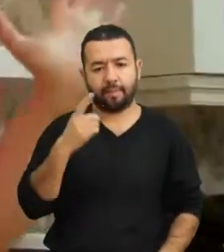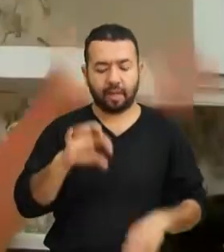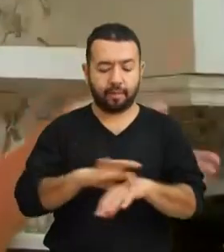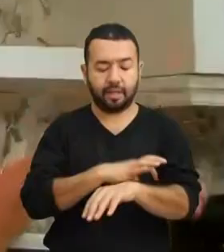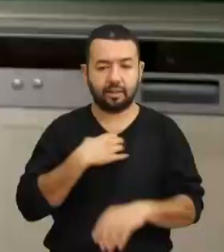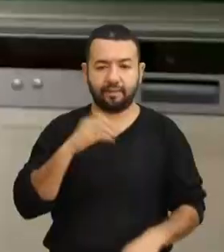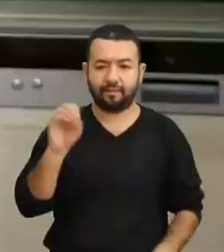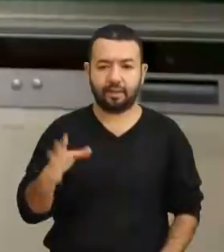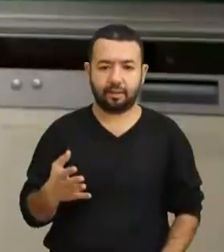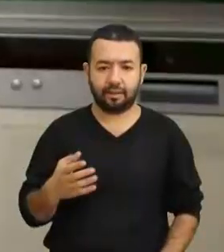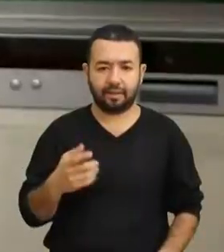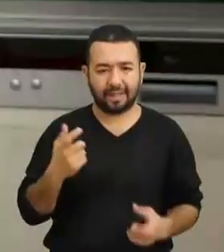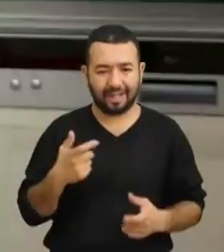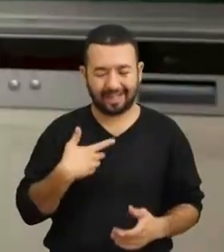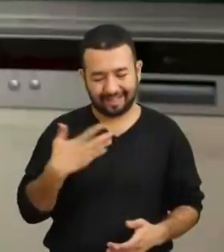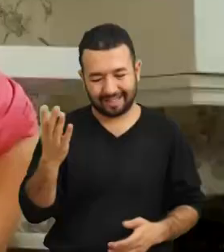bilezik falan takarım yani.